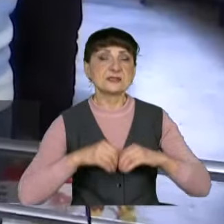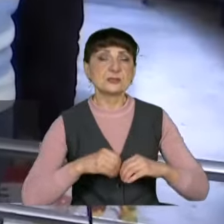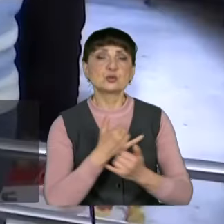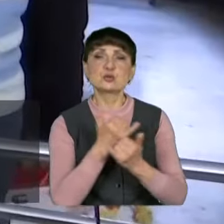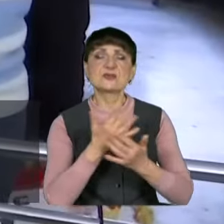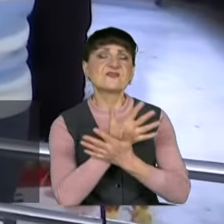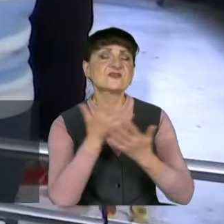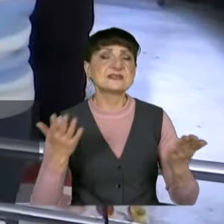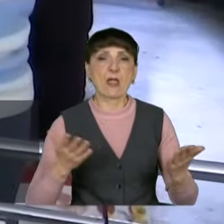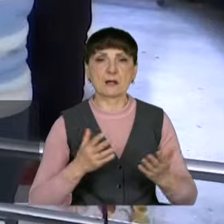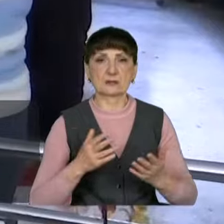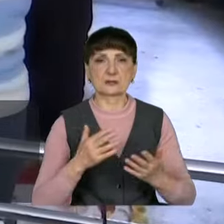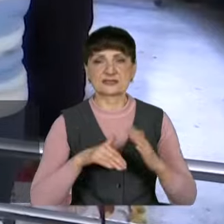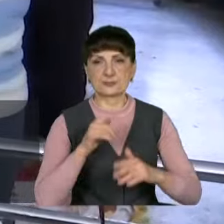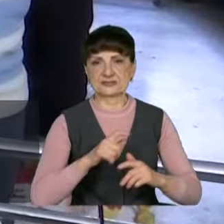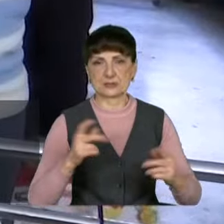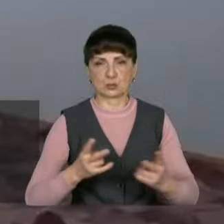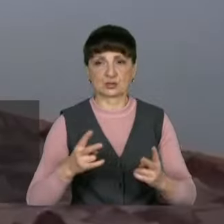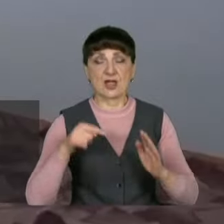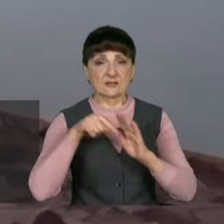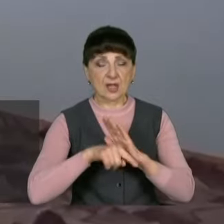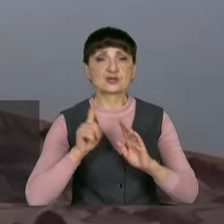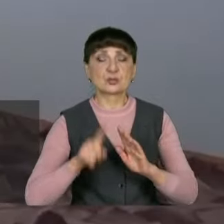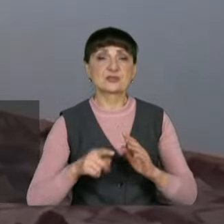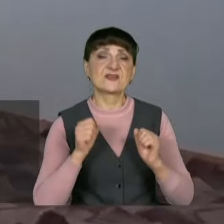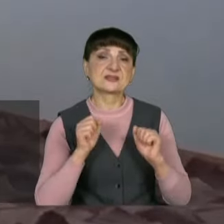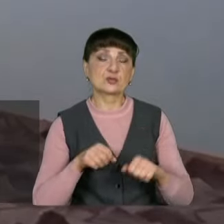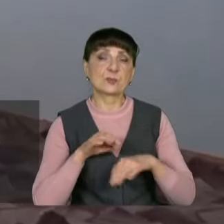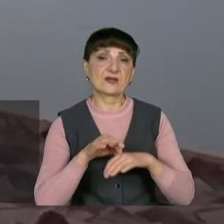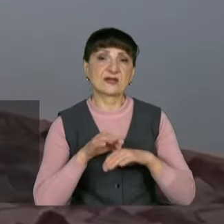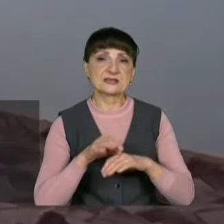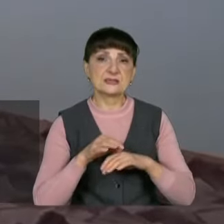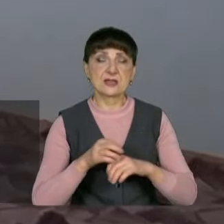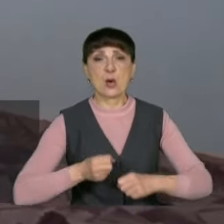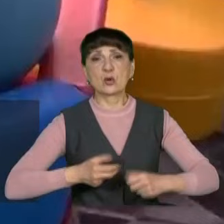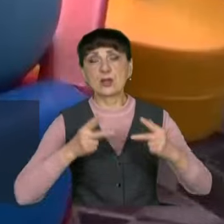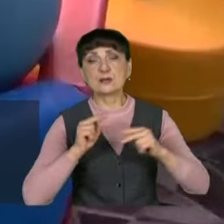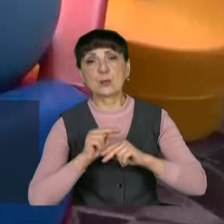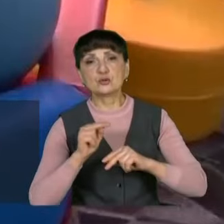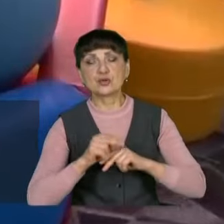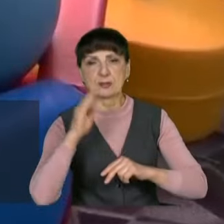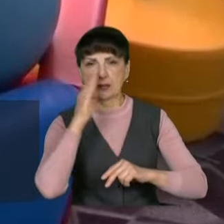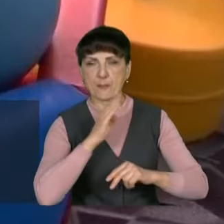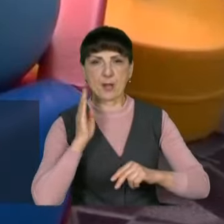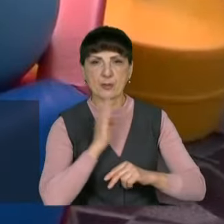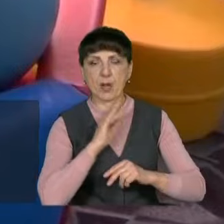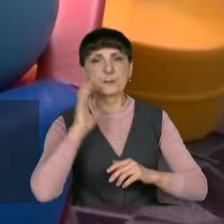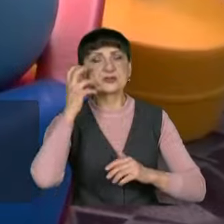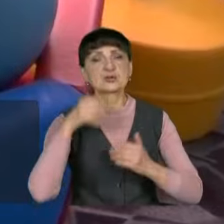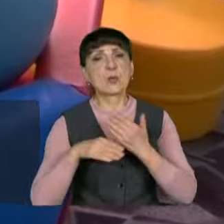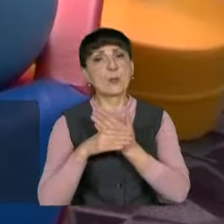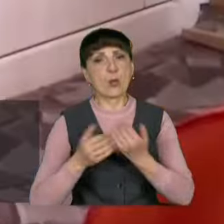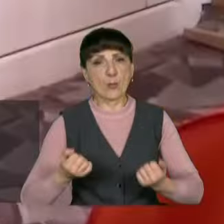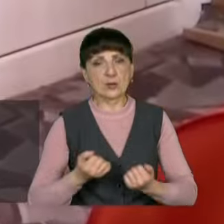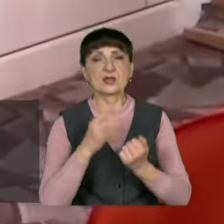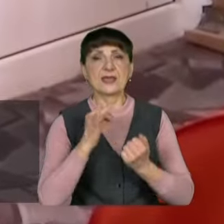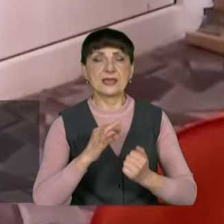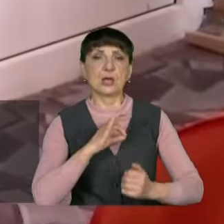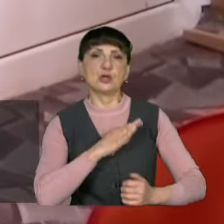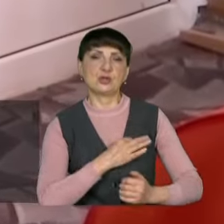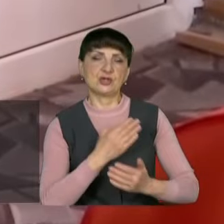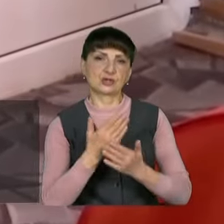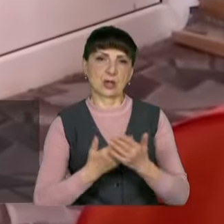всех необходимых специалистов. В учреждении также будет возможно проводить онлайн-обучение для родителей, психологическую поддержку и